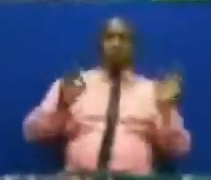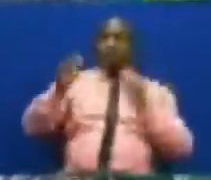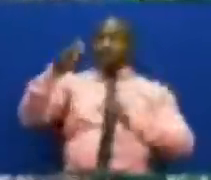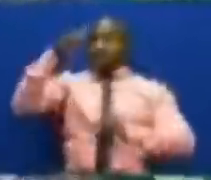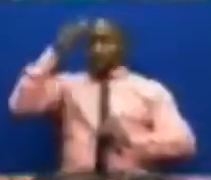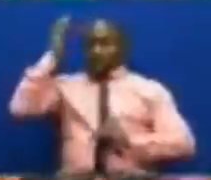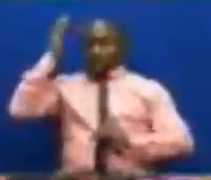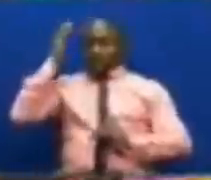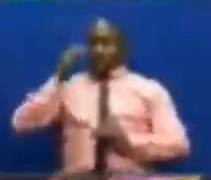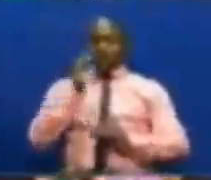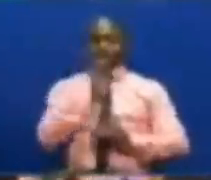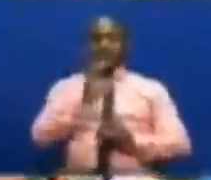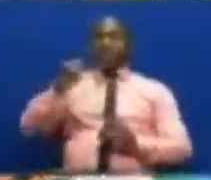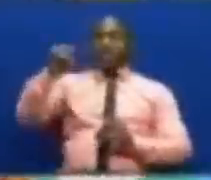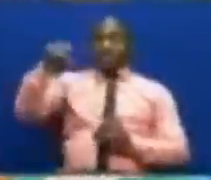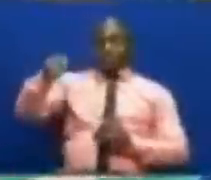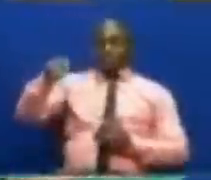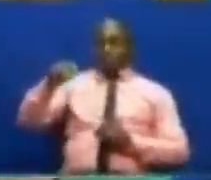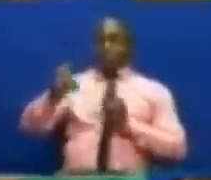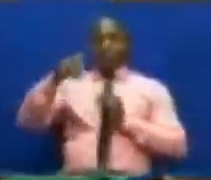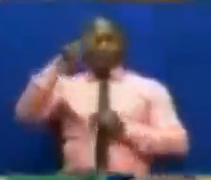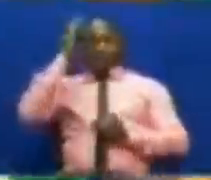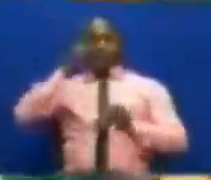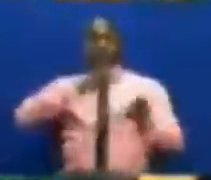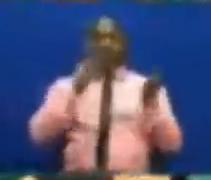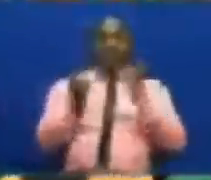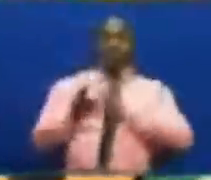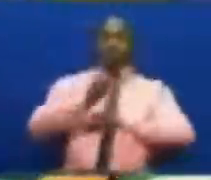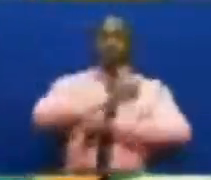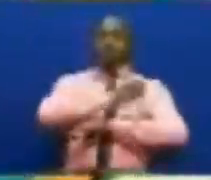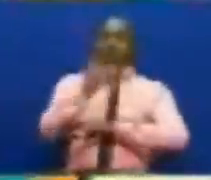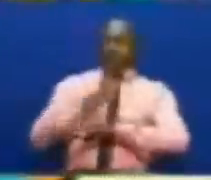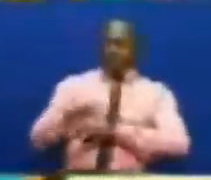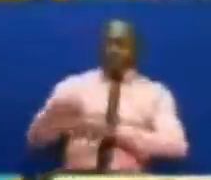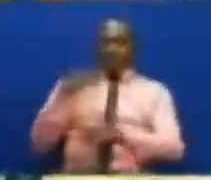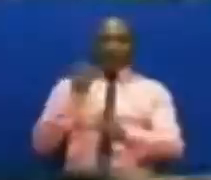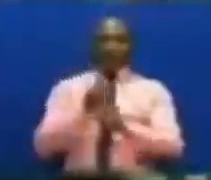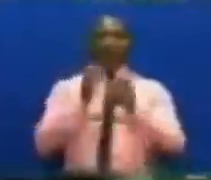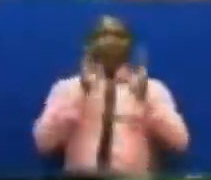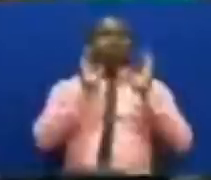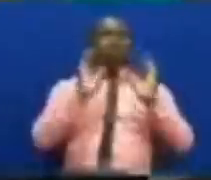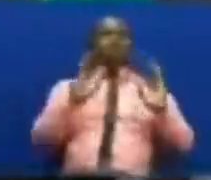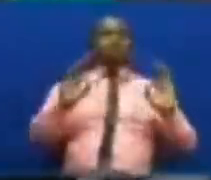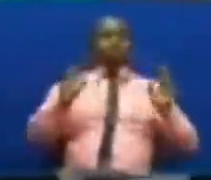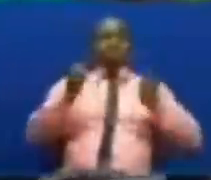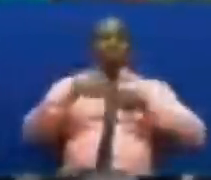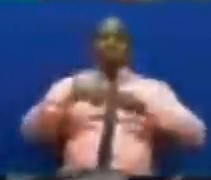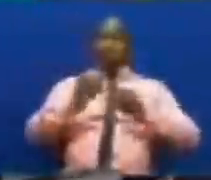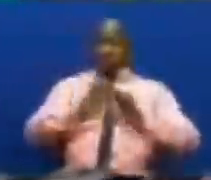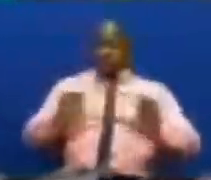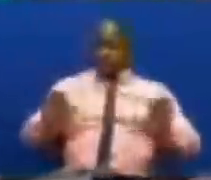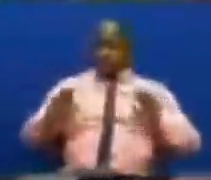ya CCM, Serikali ya Mapinduzi ya Zanzibar, kazi nzuri sana imefanyika, hongereni sana.